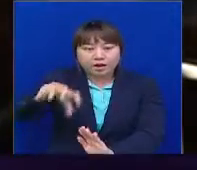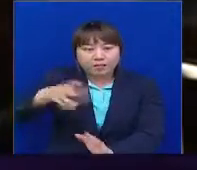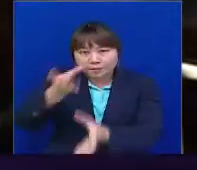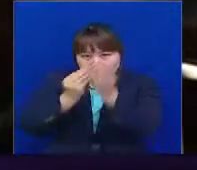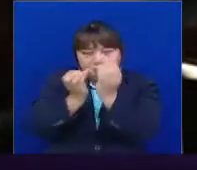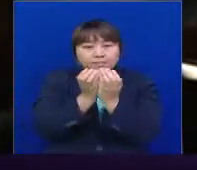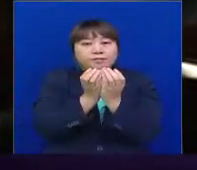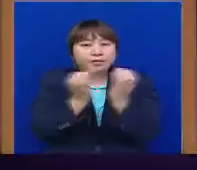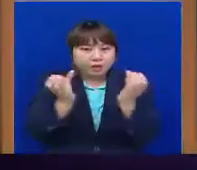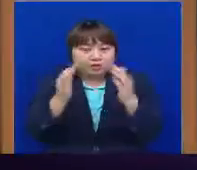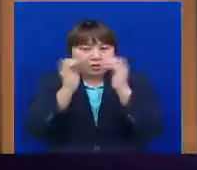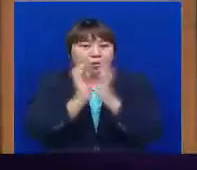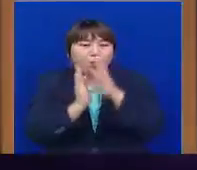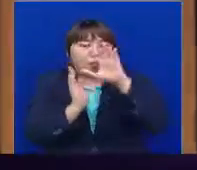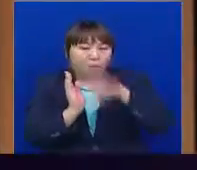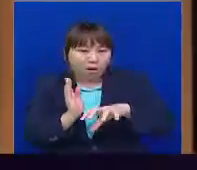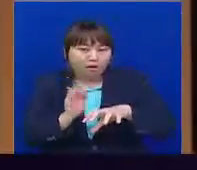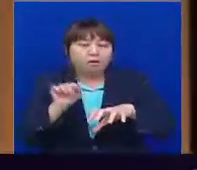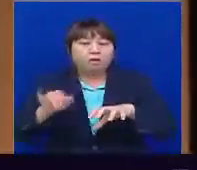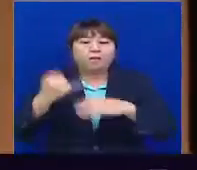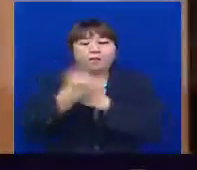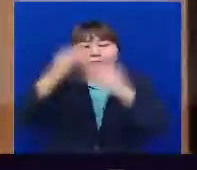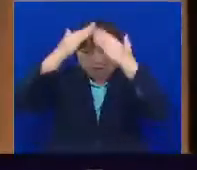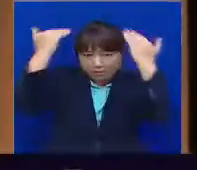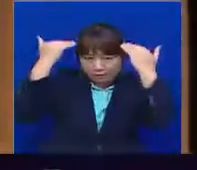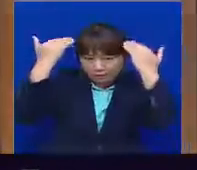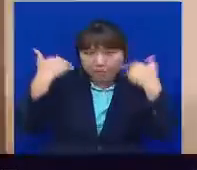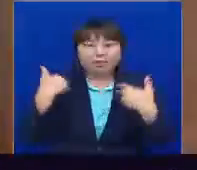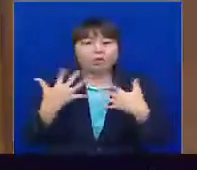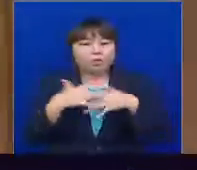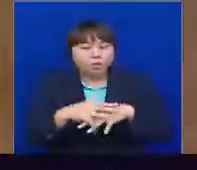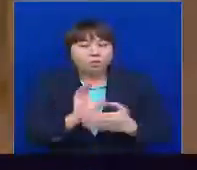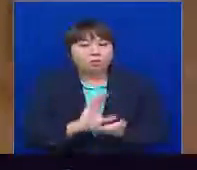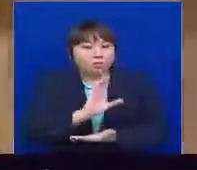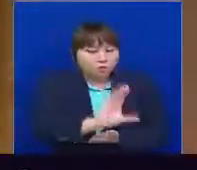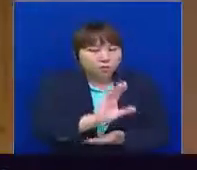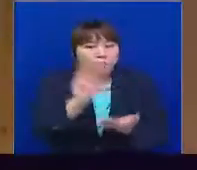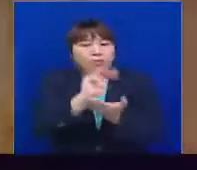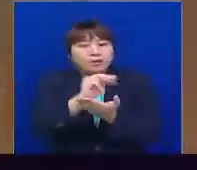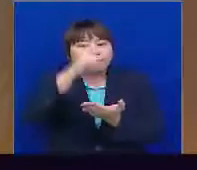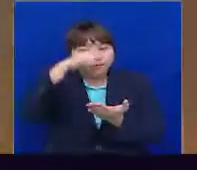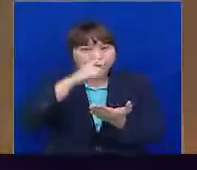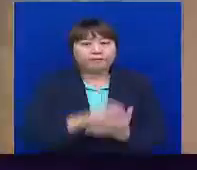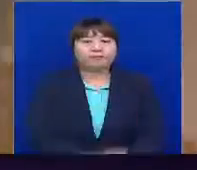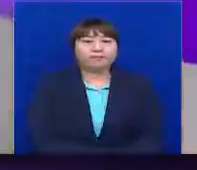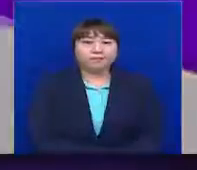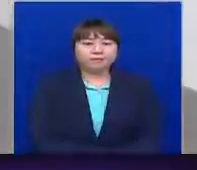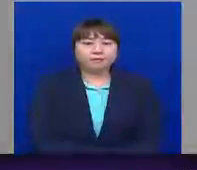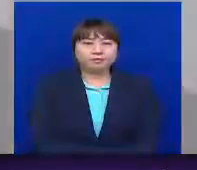ธรรมหน้าวัดเวียดนามกกตื้อเมืองโฮจิมินห์และส่วนหนึ่งร่วมสมทบทุนมูลนิธิพระดาบสในไทย